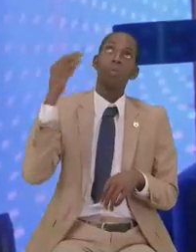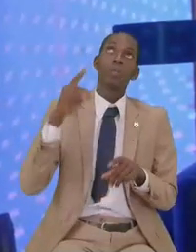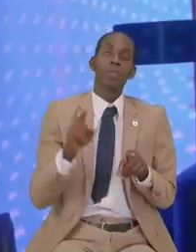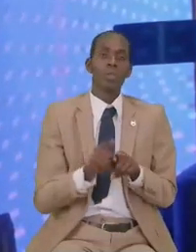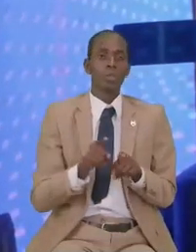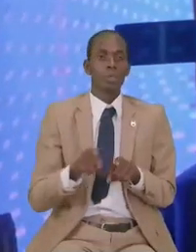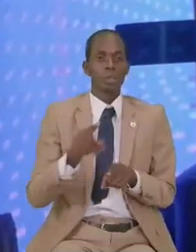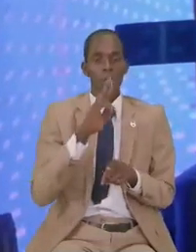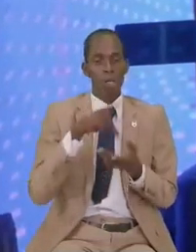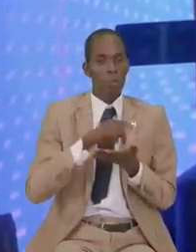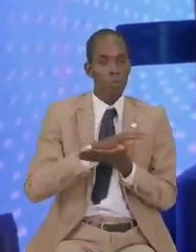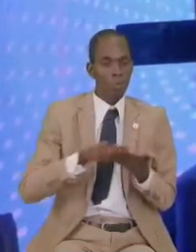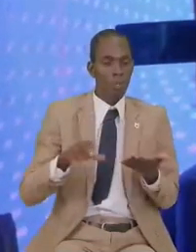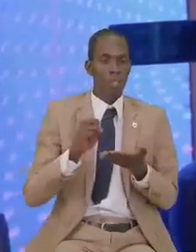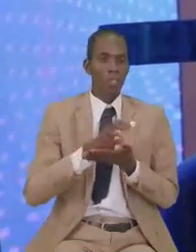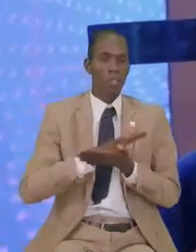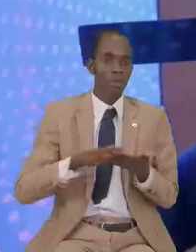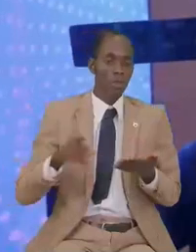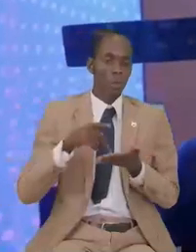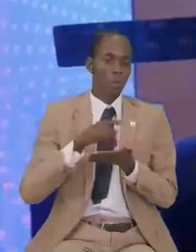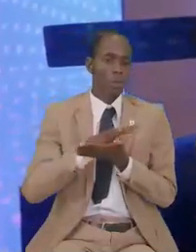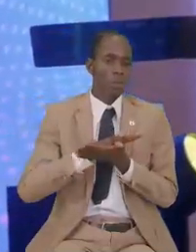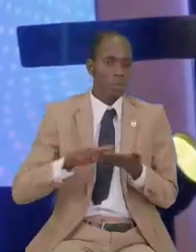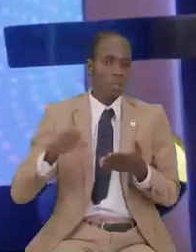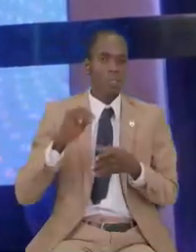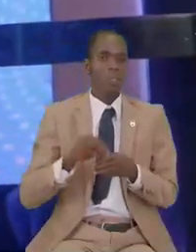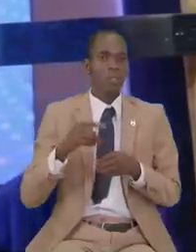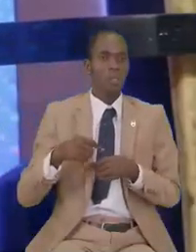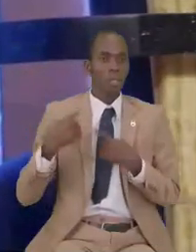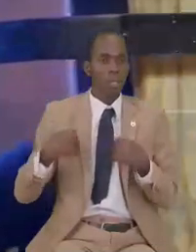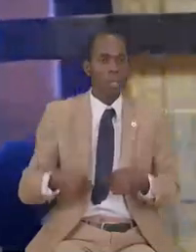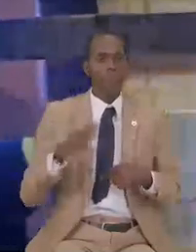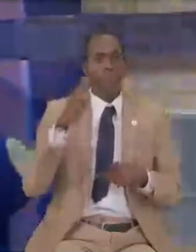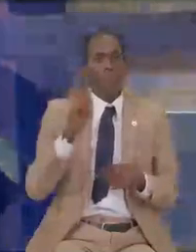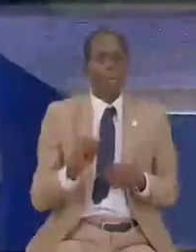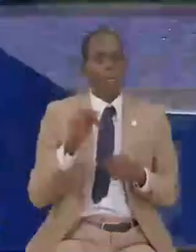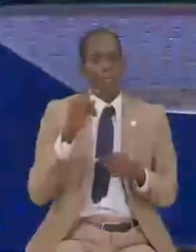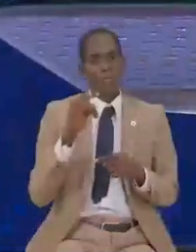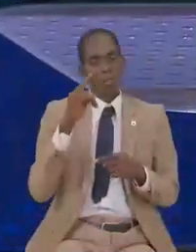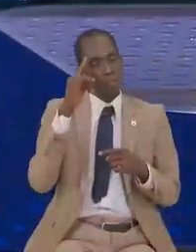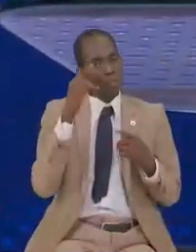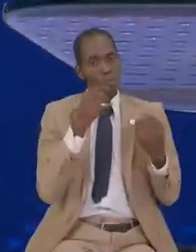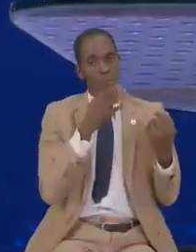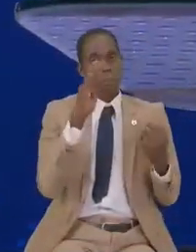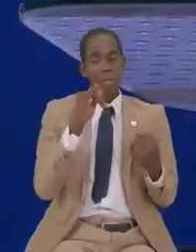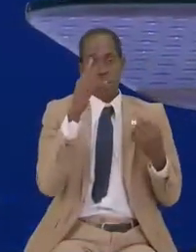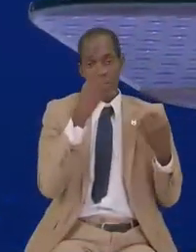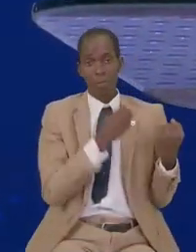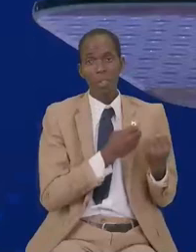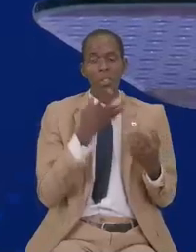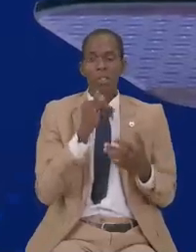grâce. Il va purifier, nous sanctifier. Ayant purifié leur cœur par la foi. Ce qu'il fait, c'est qu'il y a quelque chose dans le